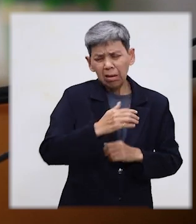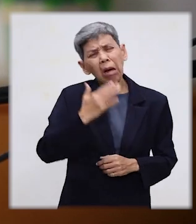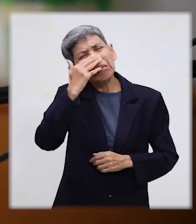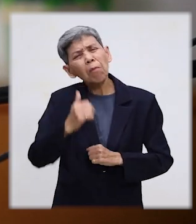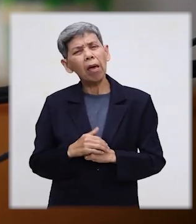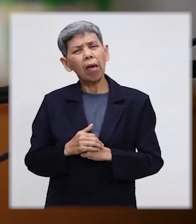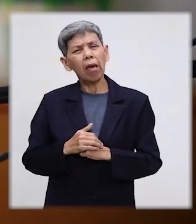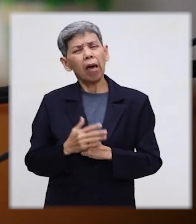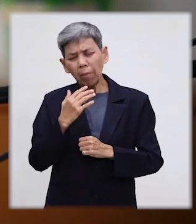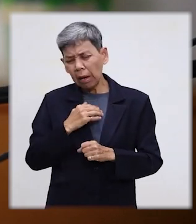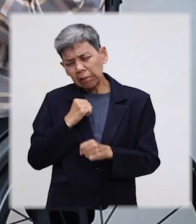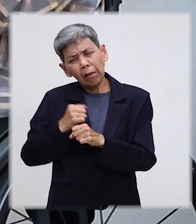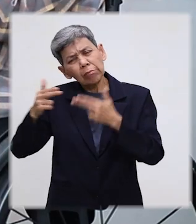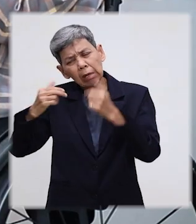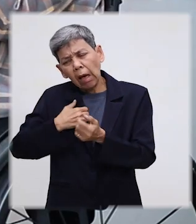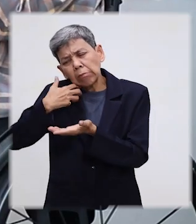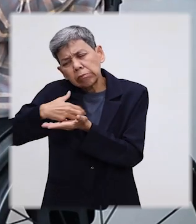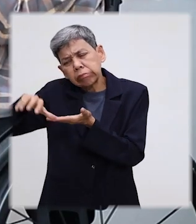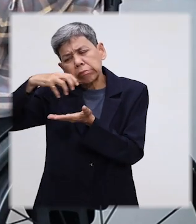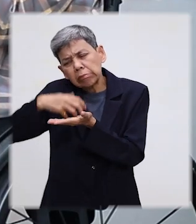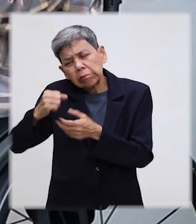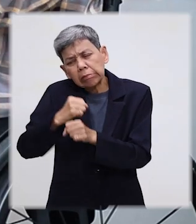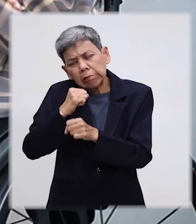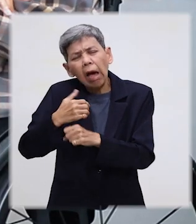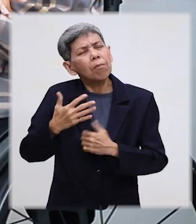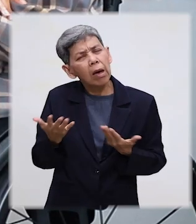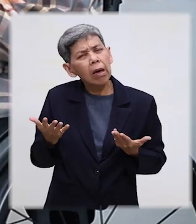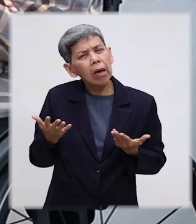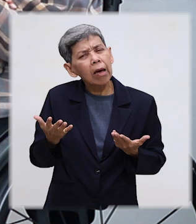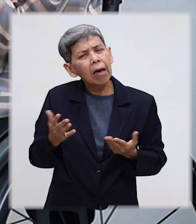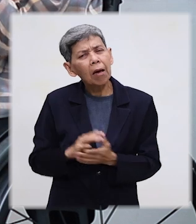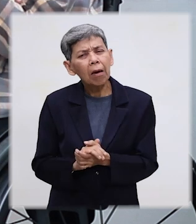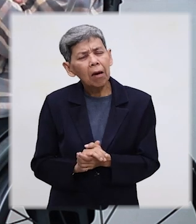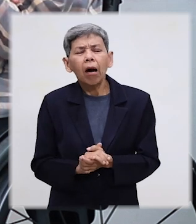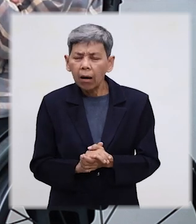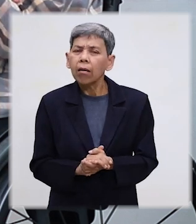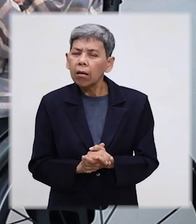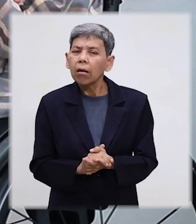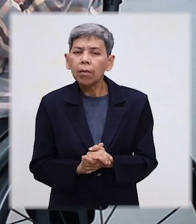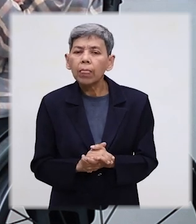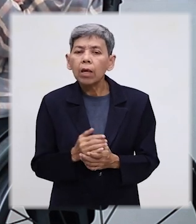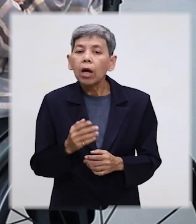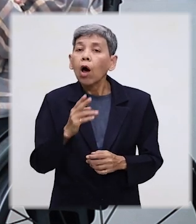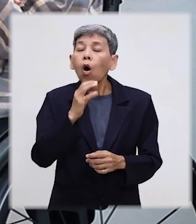บางทีมันก็มี ทำไมเราไม่ไปใช้ชีวิตจริง